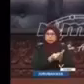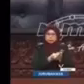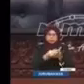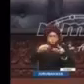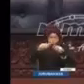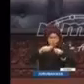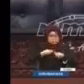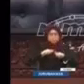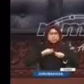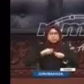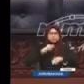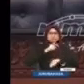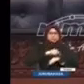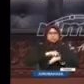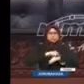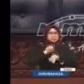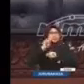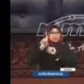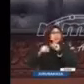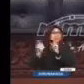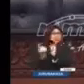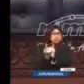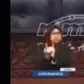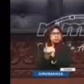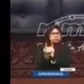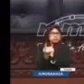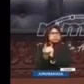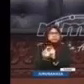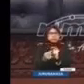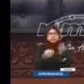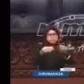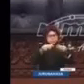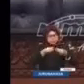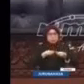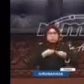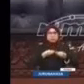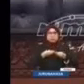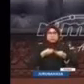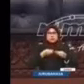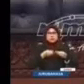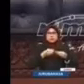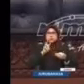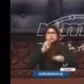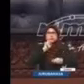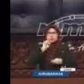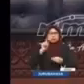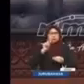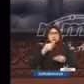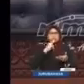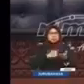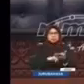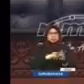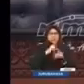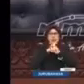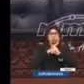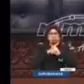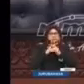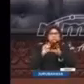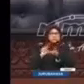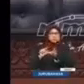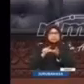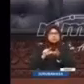kepada saya sewaktu saya merujuk beliau dan saya diberikan dengan warta rahasia berkenaan dengan pemberian keran khas